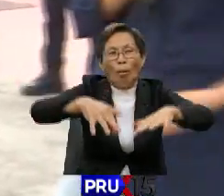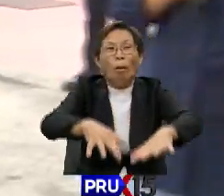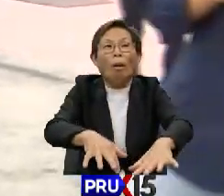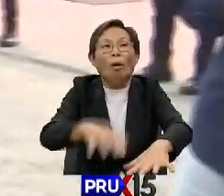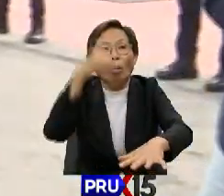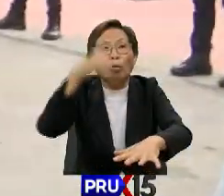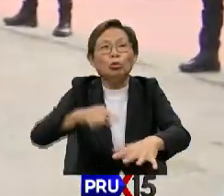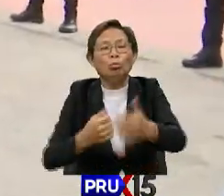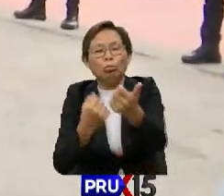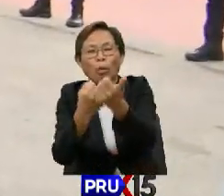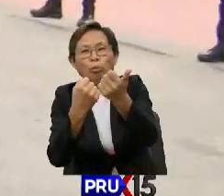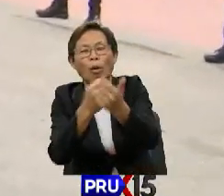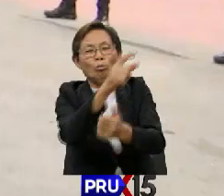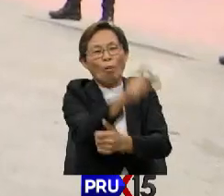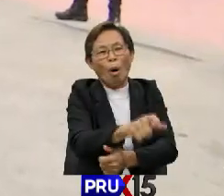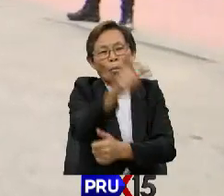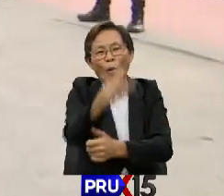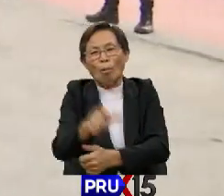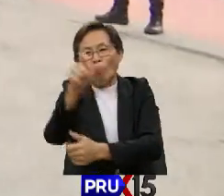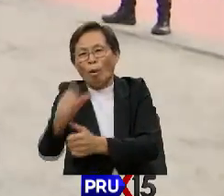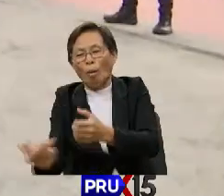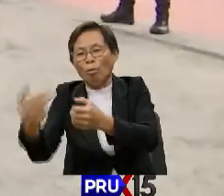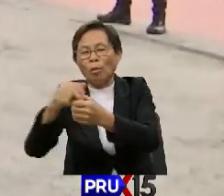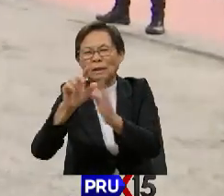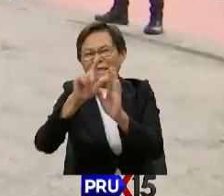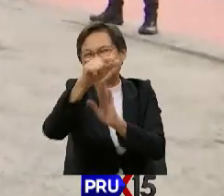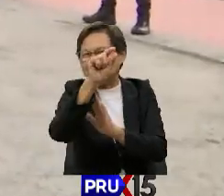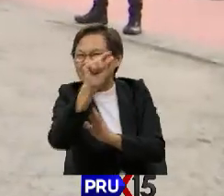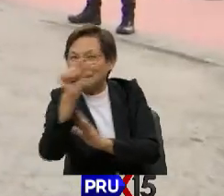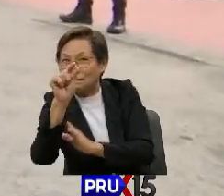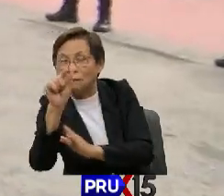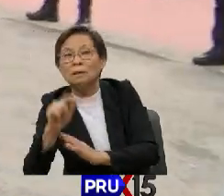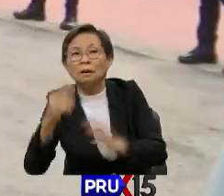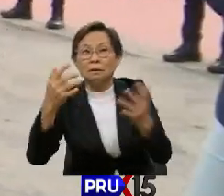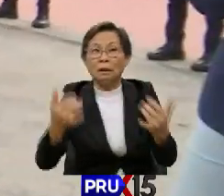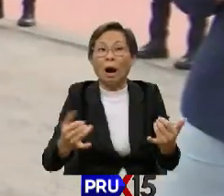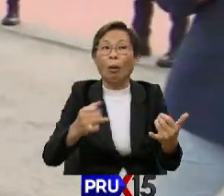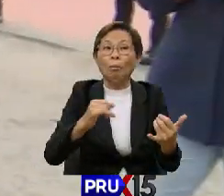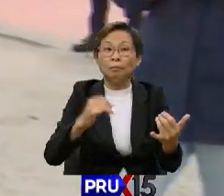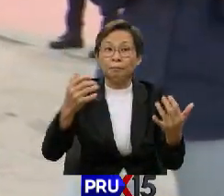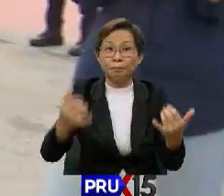kawasan ini untuk memberi sokongan kepada calon-calon yang terlibat sebentar lagi. Jadi ketika ini